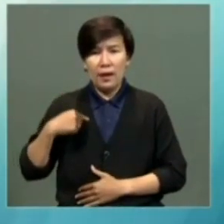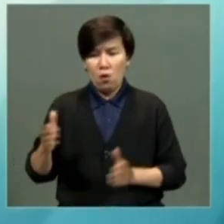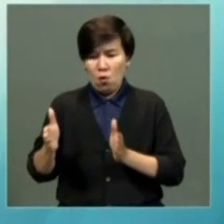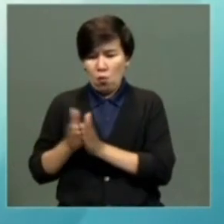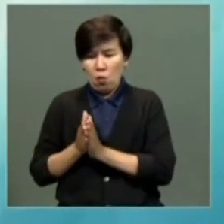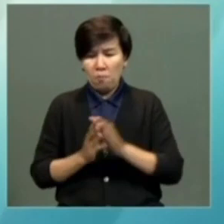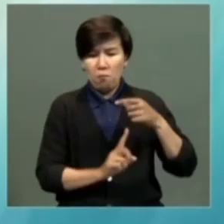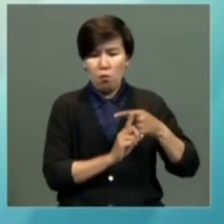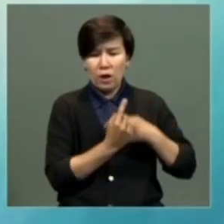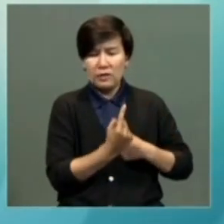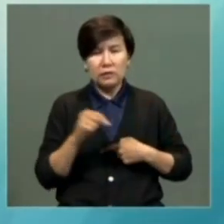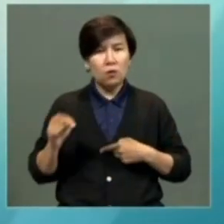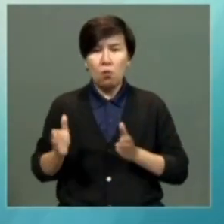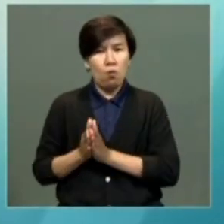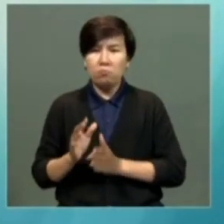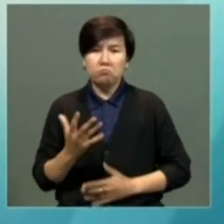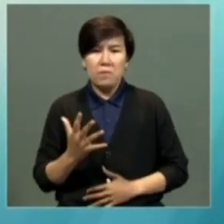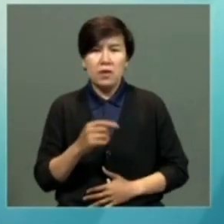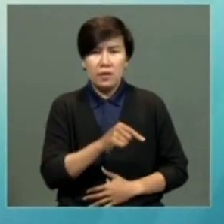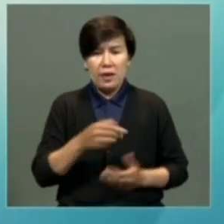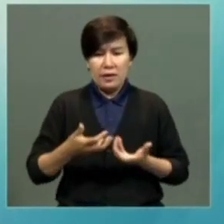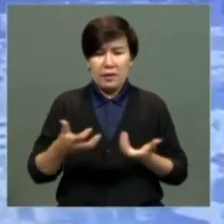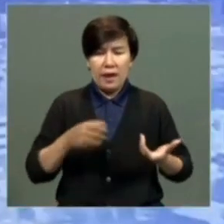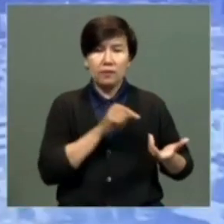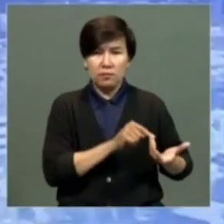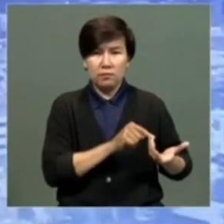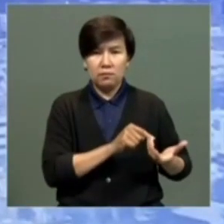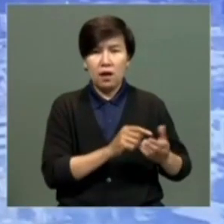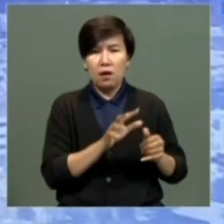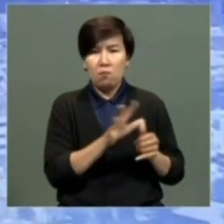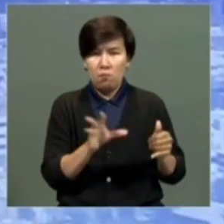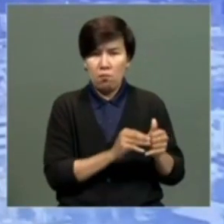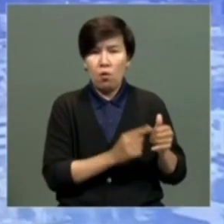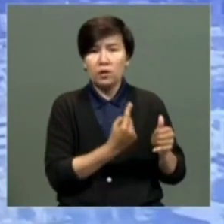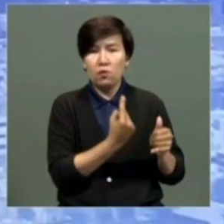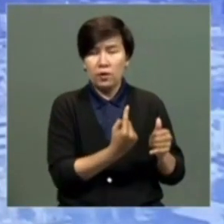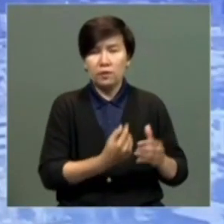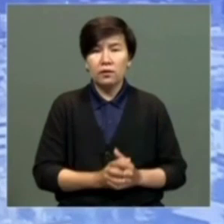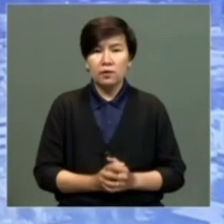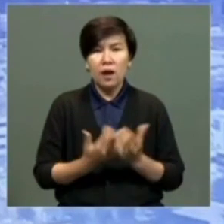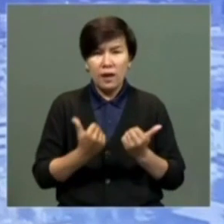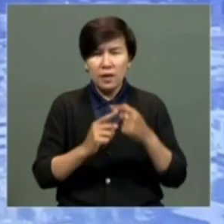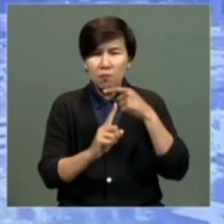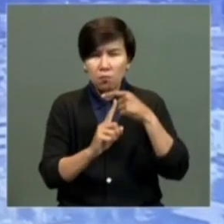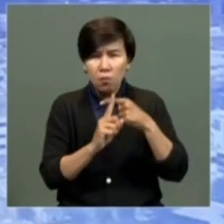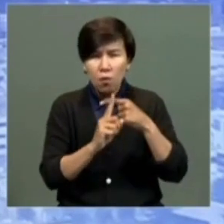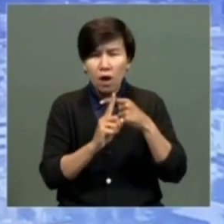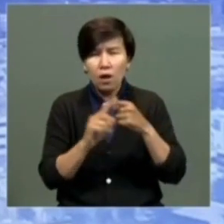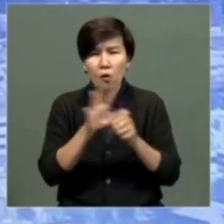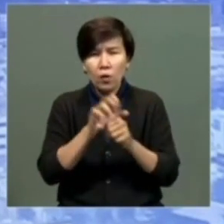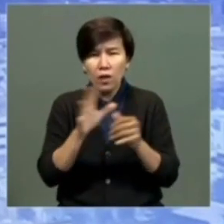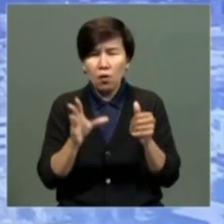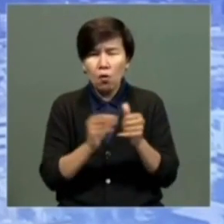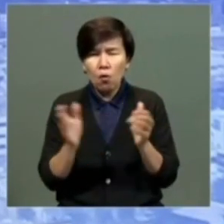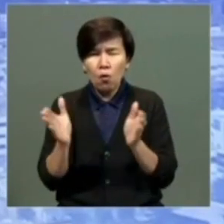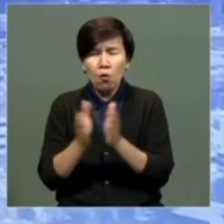ดเนี่ย250ทำให้ผู้ป่วยยืนยันสะสมอยู่ที่ 6,690 รายนะครับก็ตัวเล